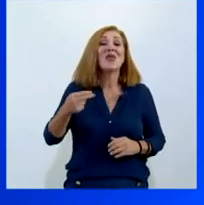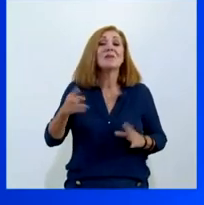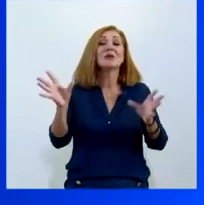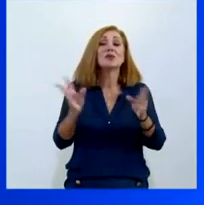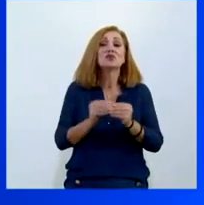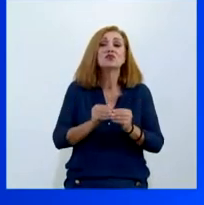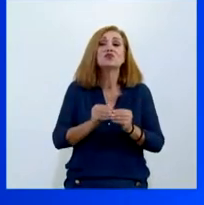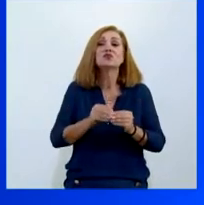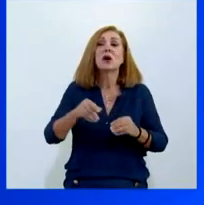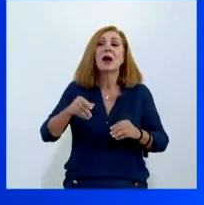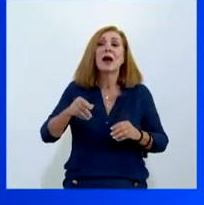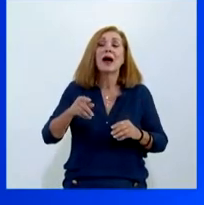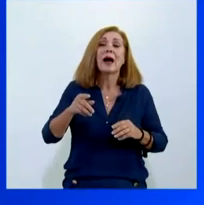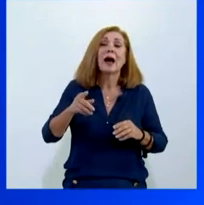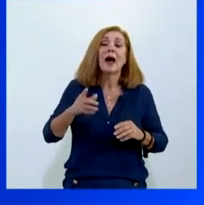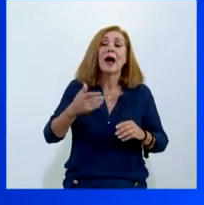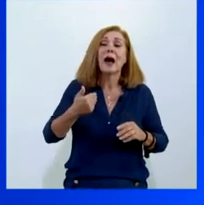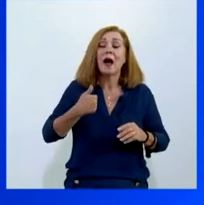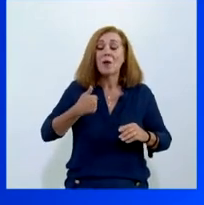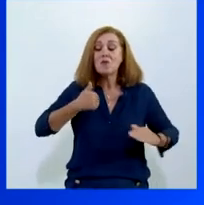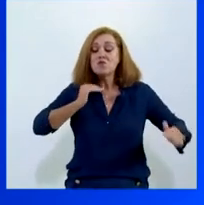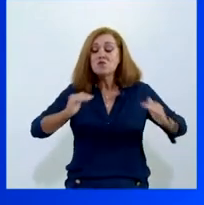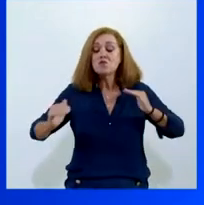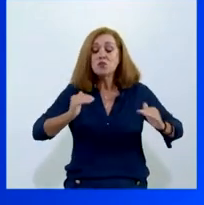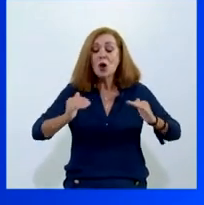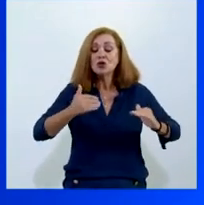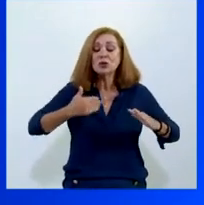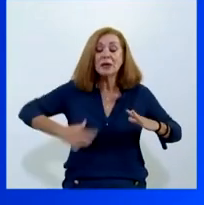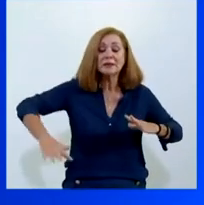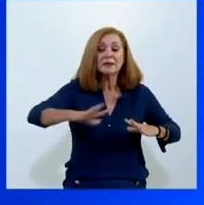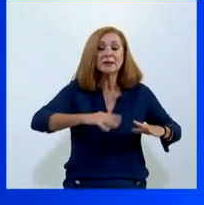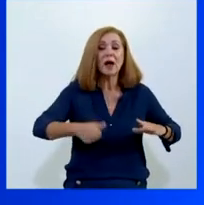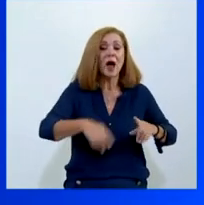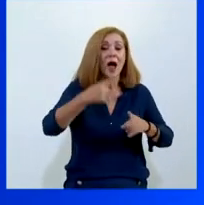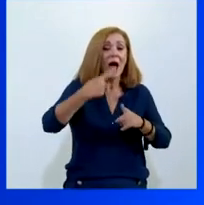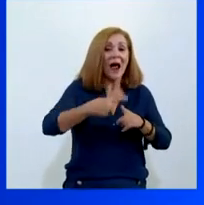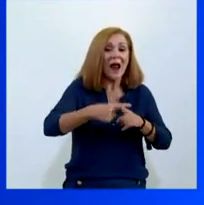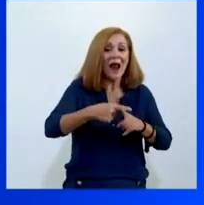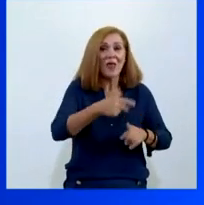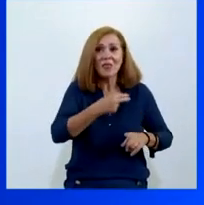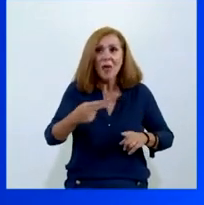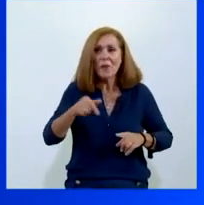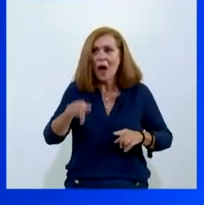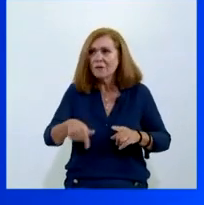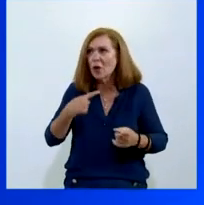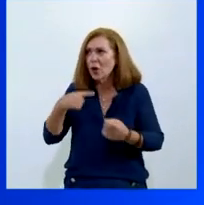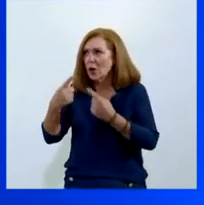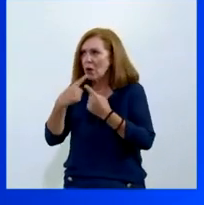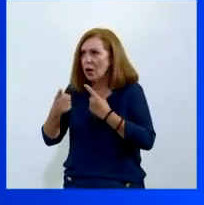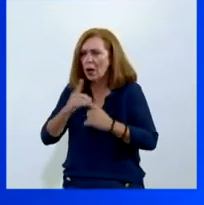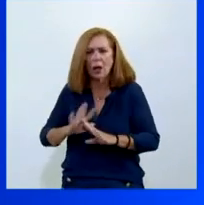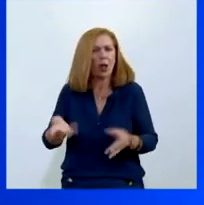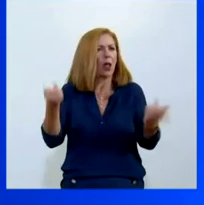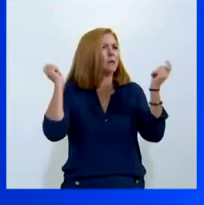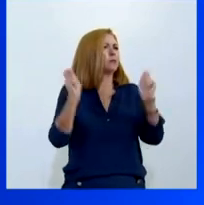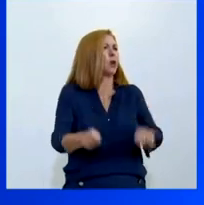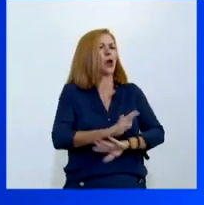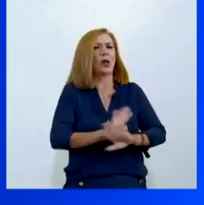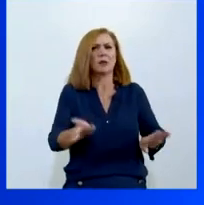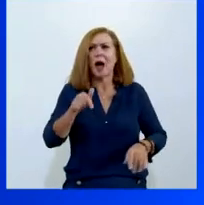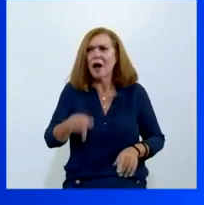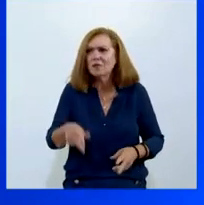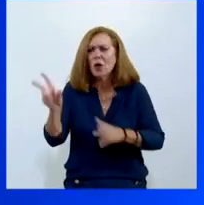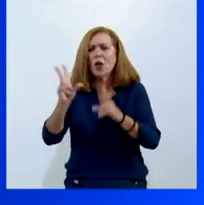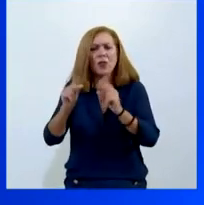εθνική ακεραιότητα της χώρας, είναι ζητήματα τα οποία δεν πρόκειται ποτέ να μπουν στο τραπέζι των διαπραγματεύσεων από εμένα. Είναι εκτός της συζήτησης την